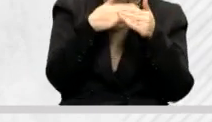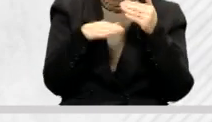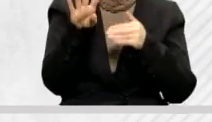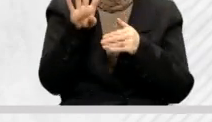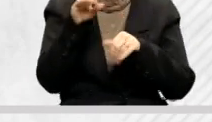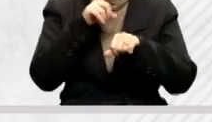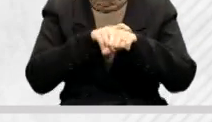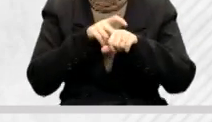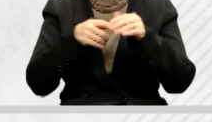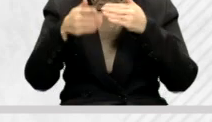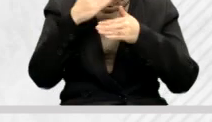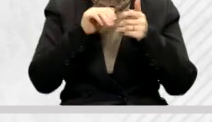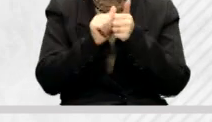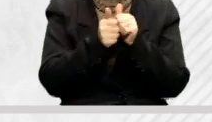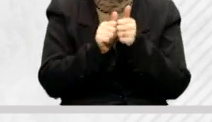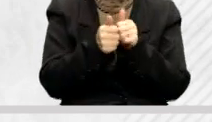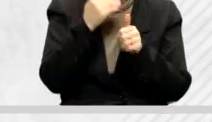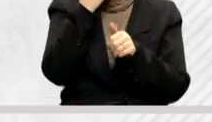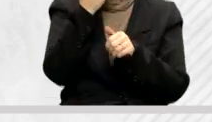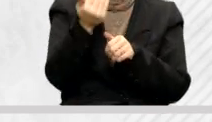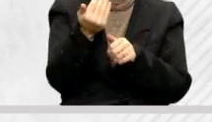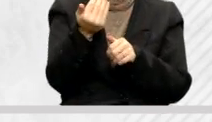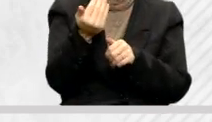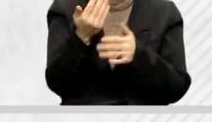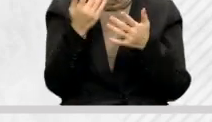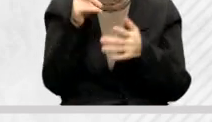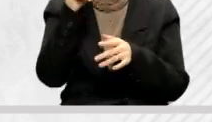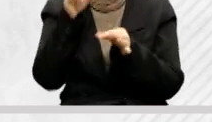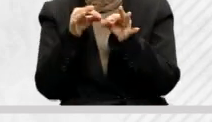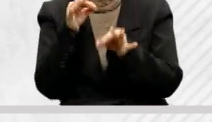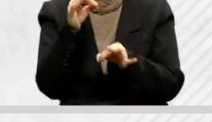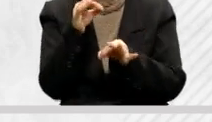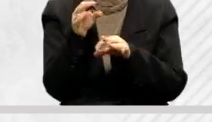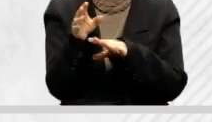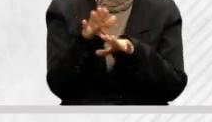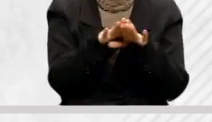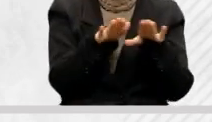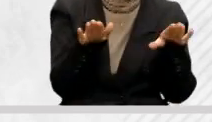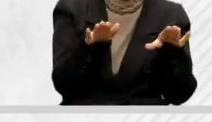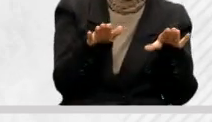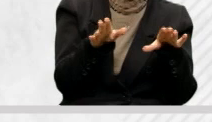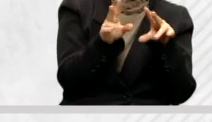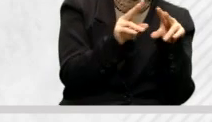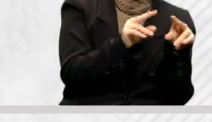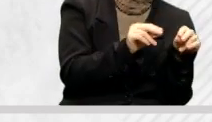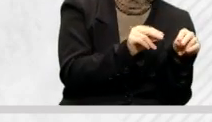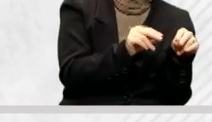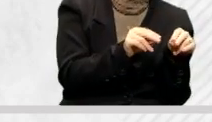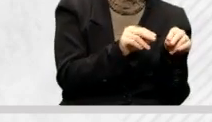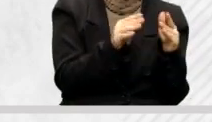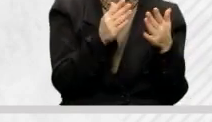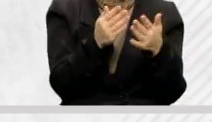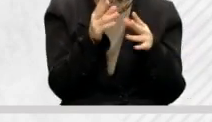değil. Bunun dışında hasta yatağa gitti. Eğer ki uyuyamıyorsa 15-20 dakika içinde yataktan çıkmasını, loş bir odada